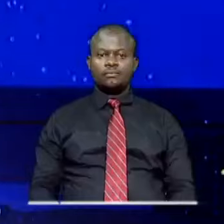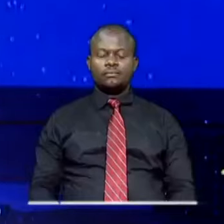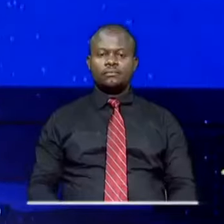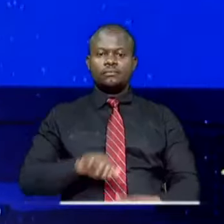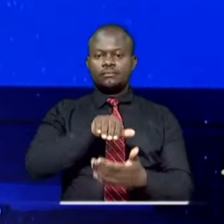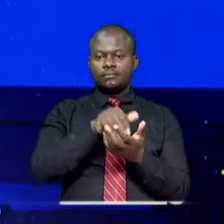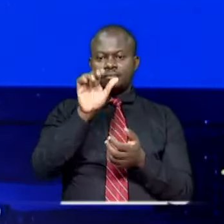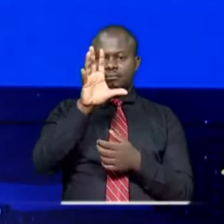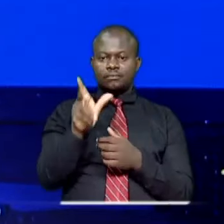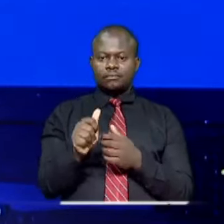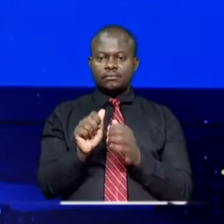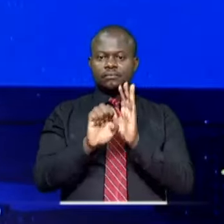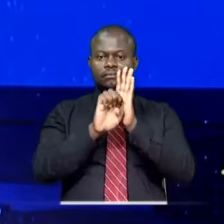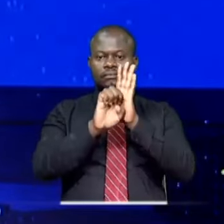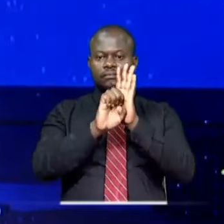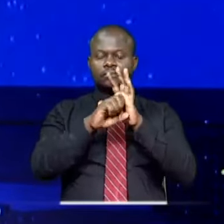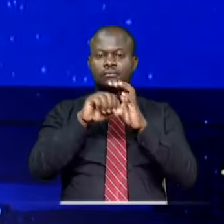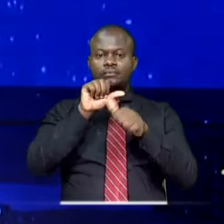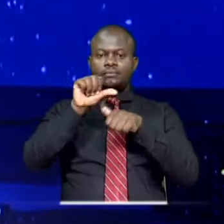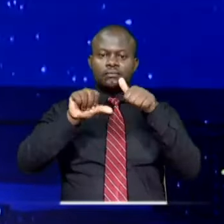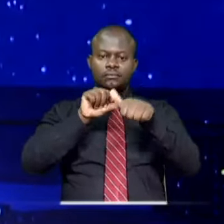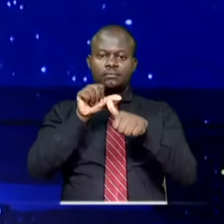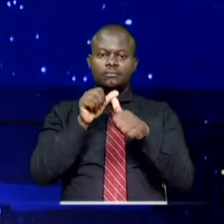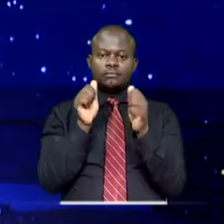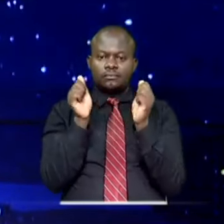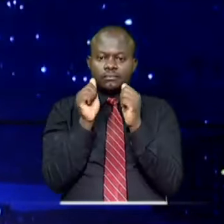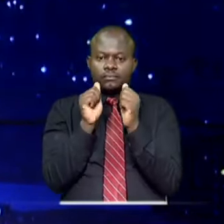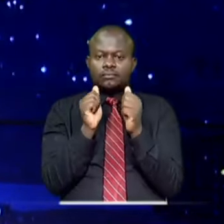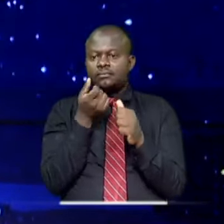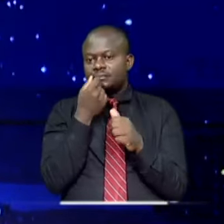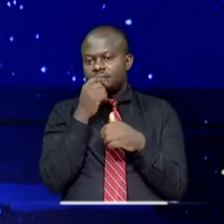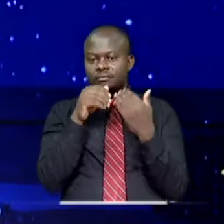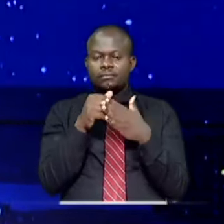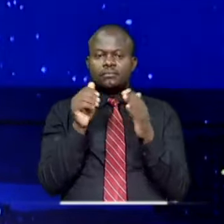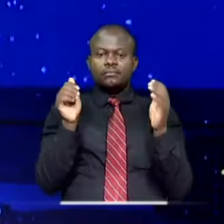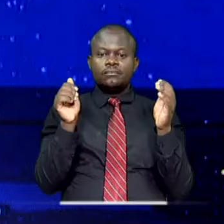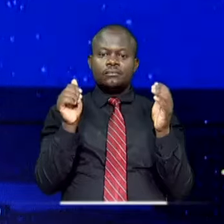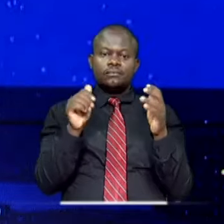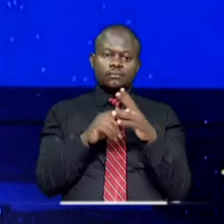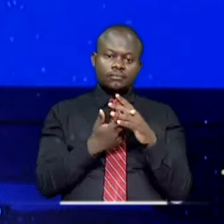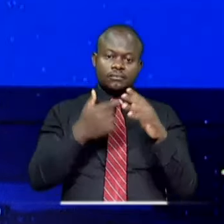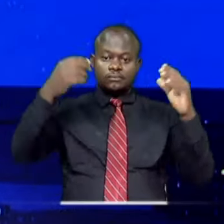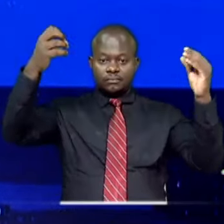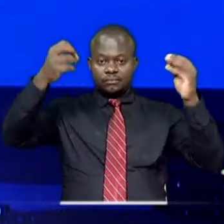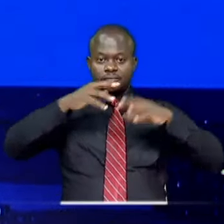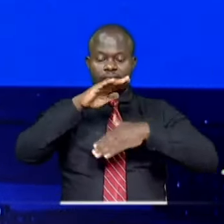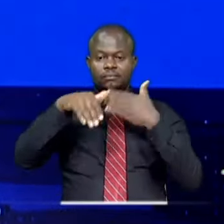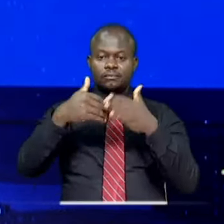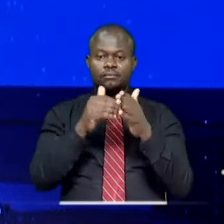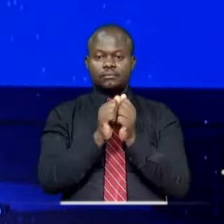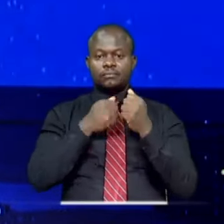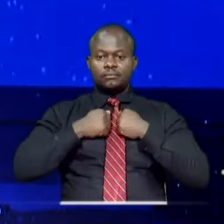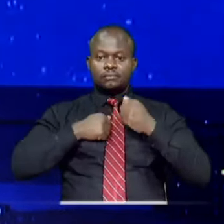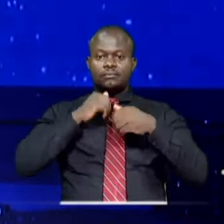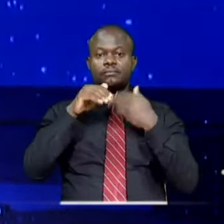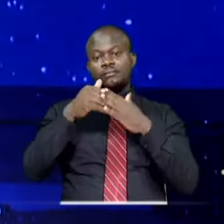Ikigo Nyafurika cy’Icyitegererezo mu bijyanye no gukonjesha imiti, inkingo n’ibiribwa cyatangijwe ku mugaragaro hano mu Rwanda,